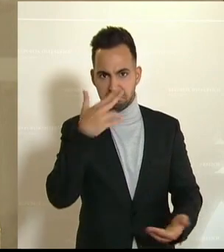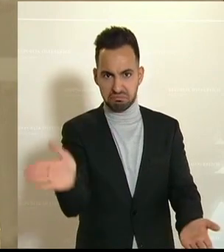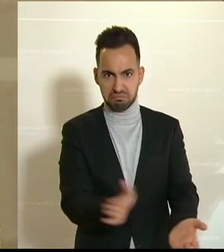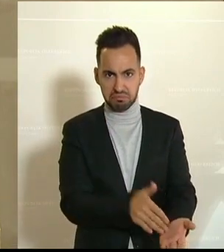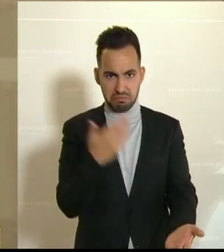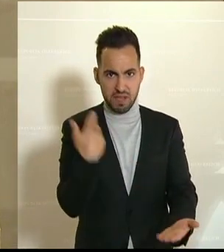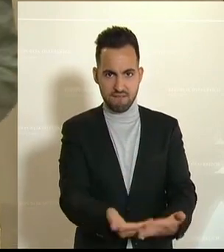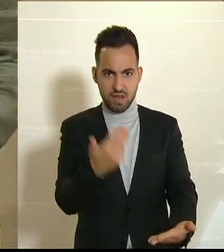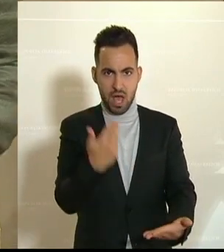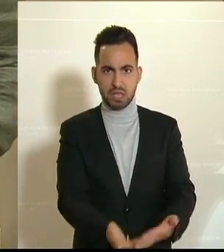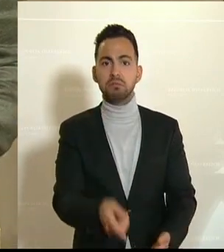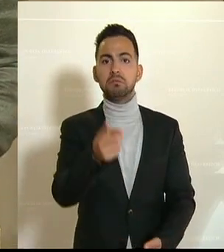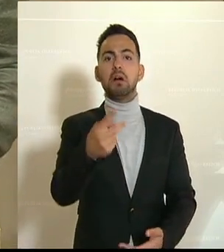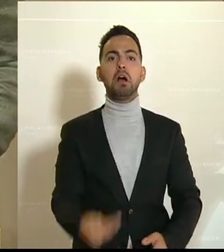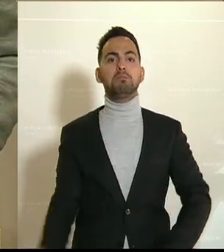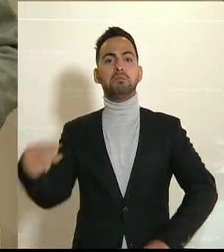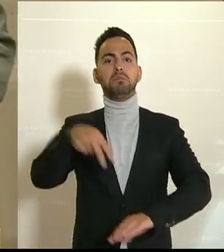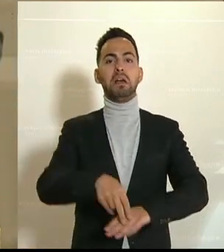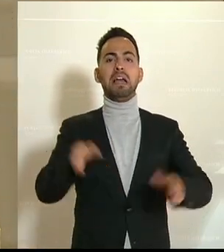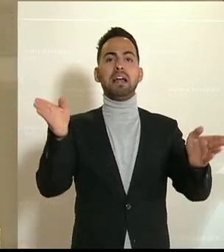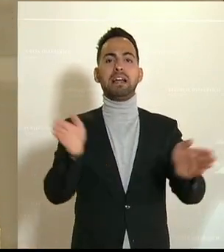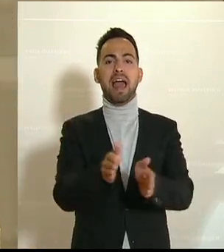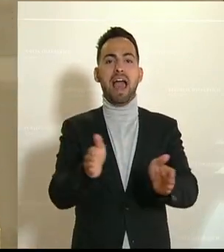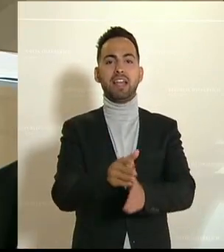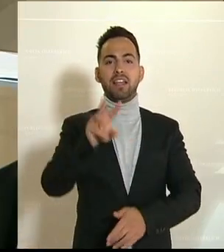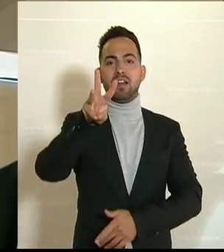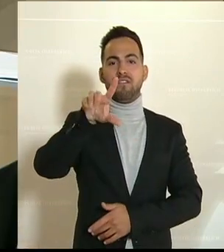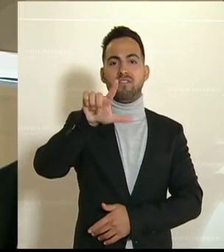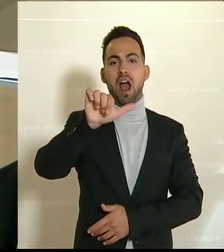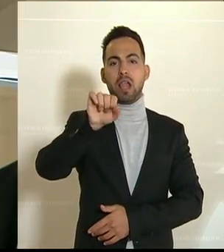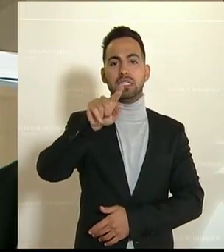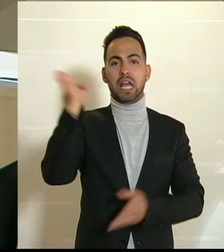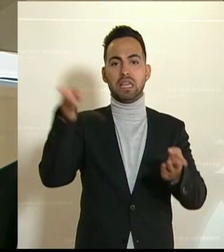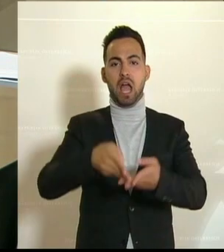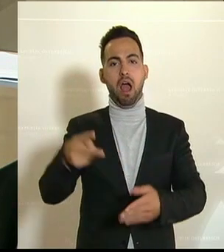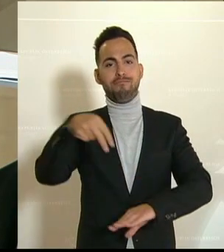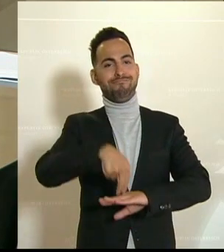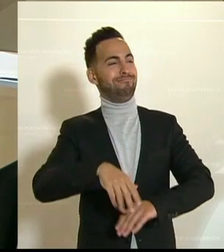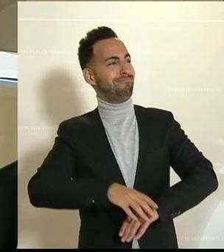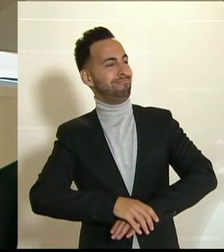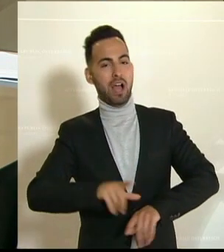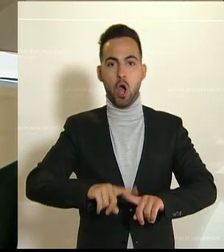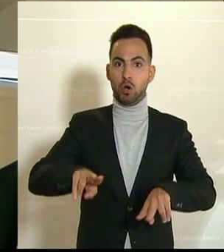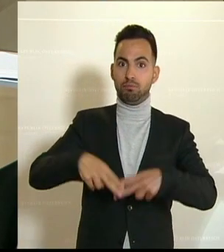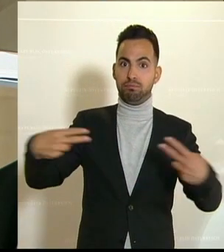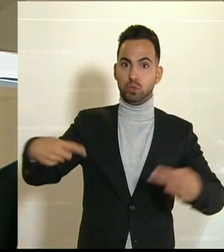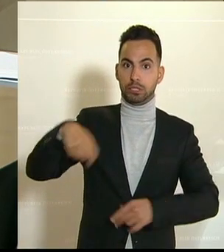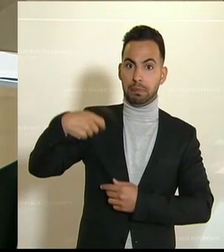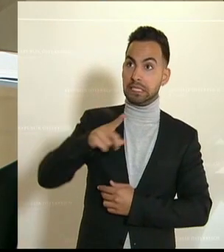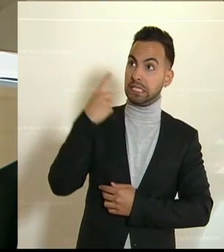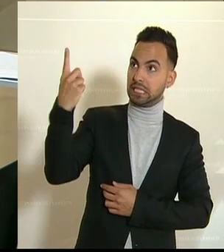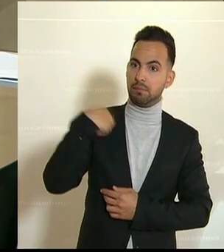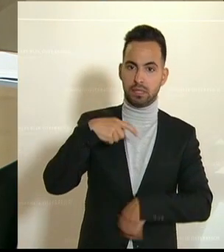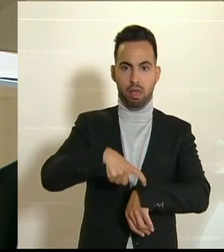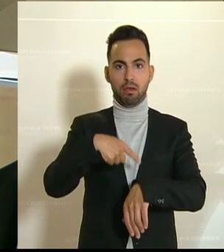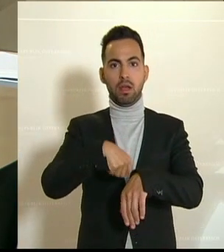festmachen. Festmachen an Ihrem Auftritt im kleinen Walsertal und auch festmachen am Auftritt des Bundespräsidenten weit über die Sperrstunde